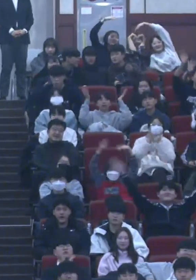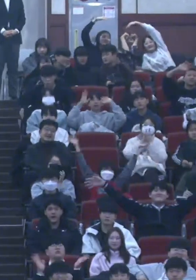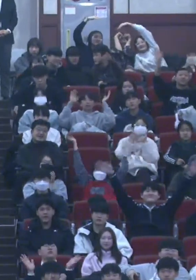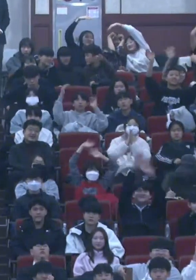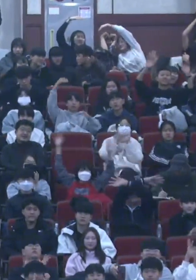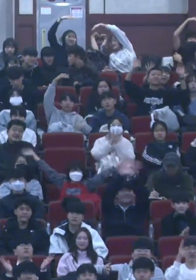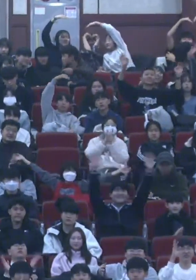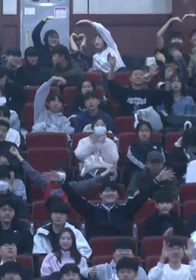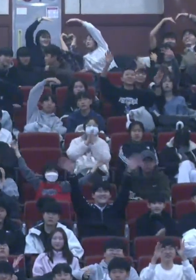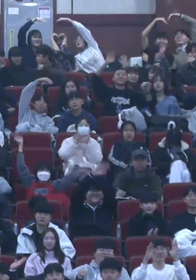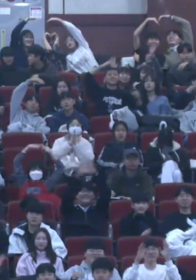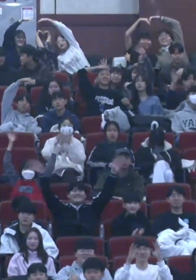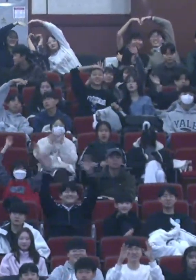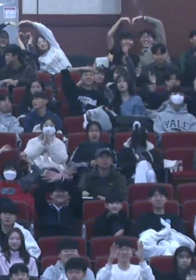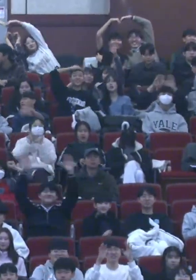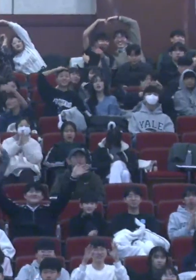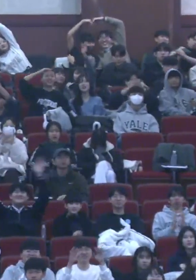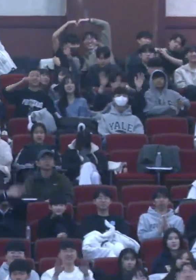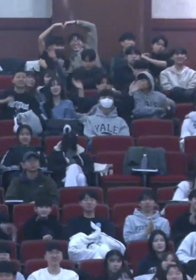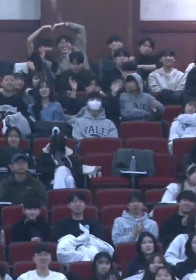오케이, 오케이.